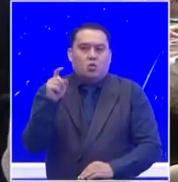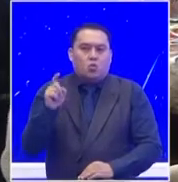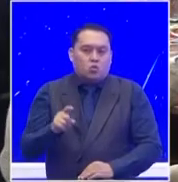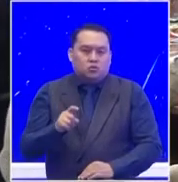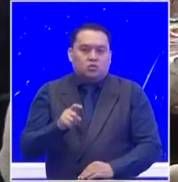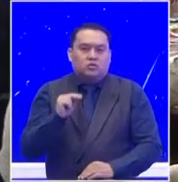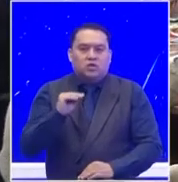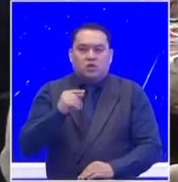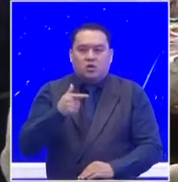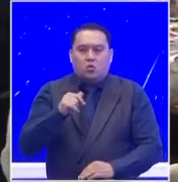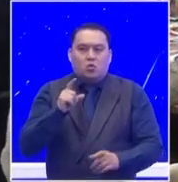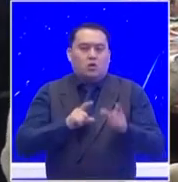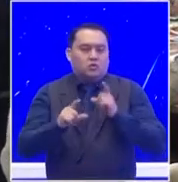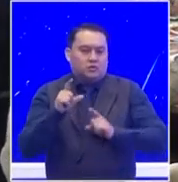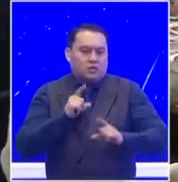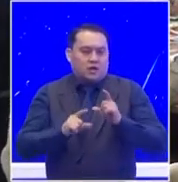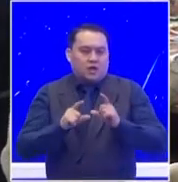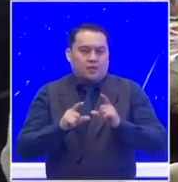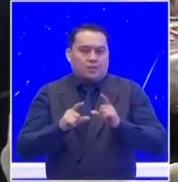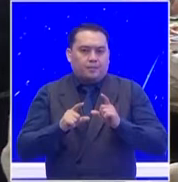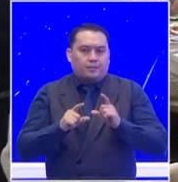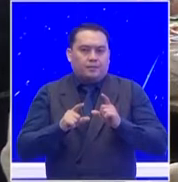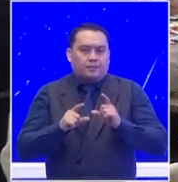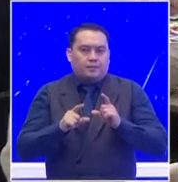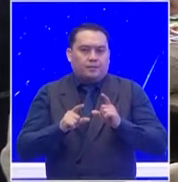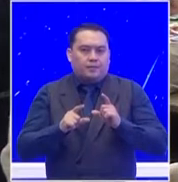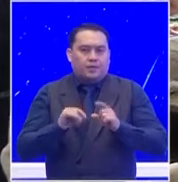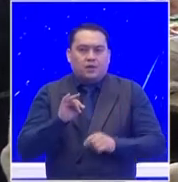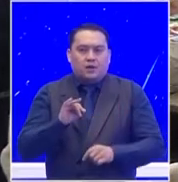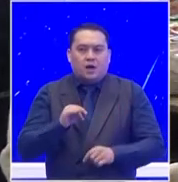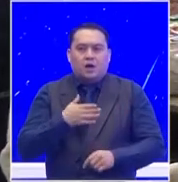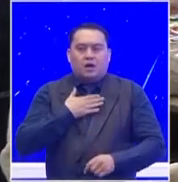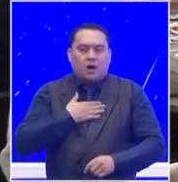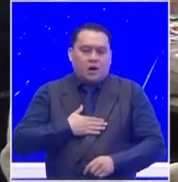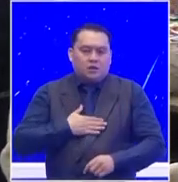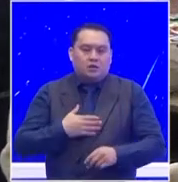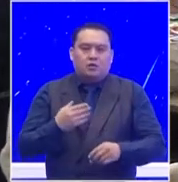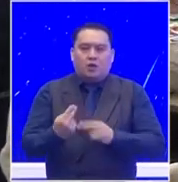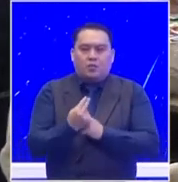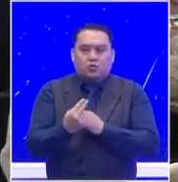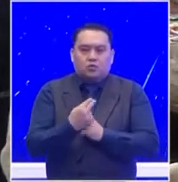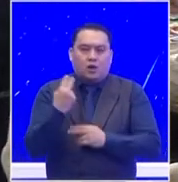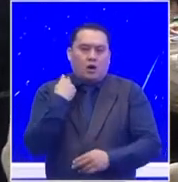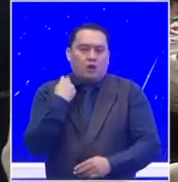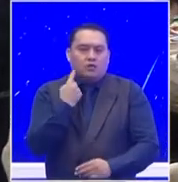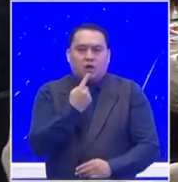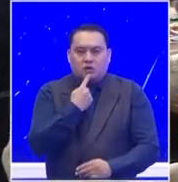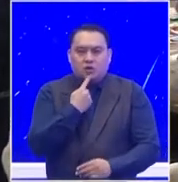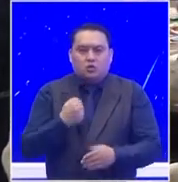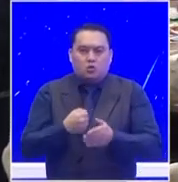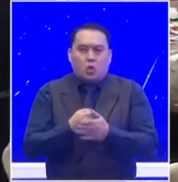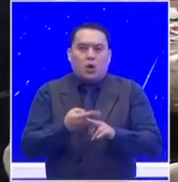ЖТСУского государственного университета. И я очень рада преподавать им английский язык. До этого